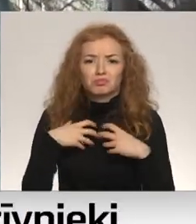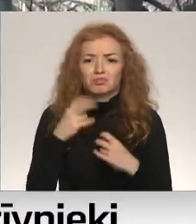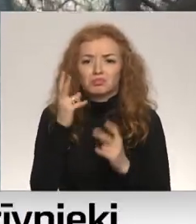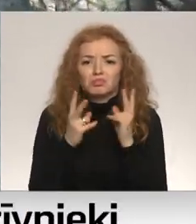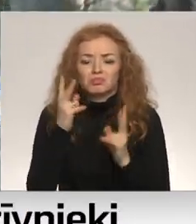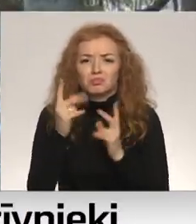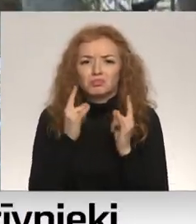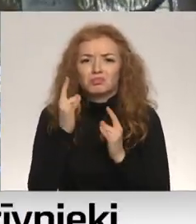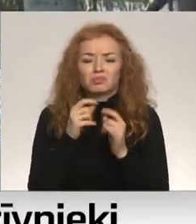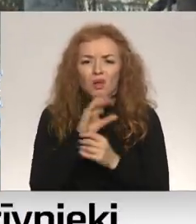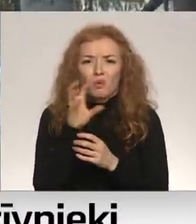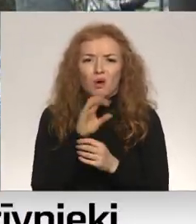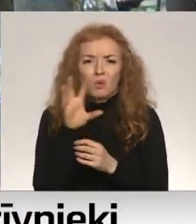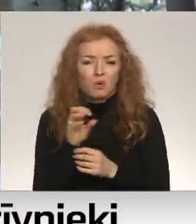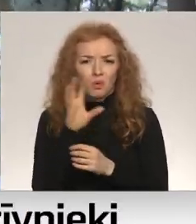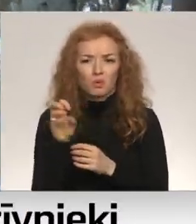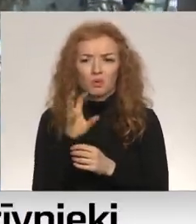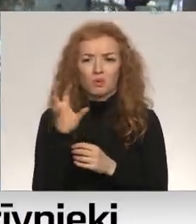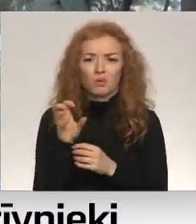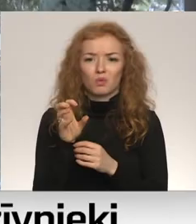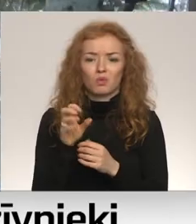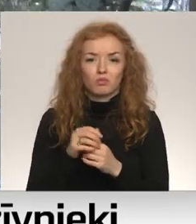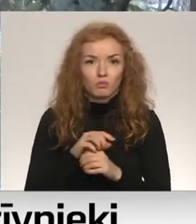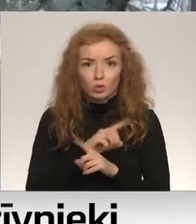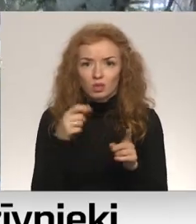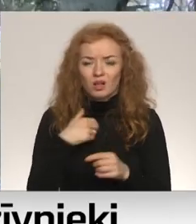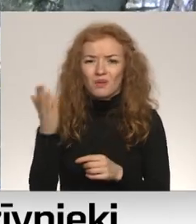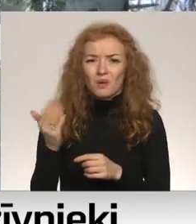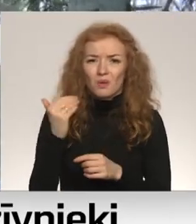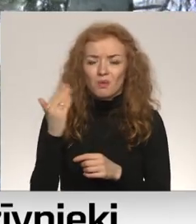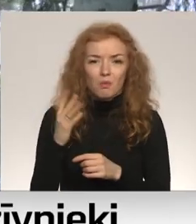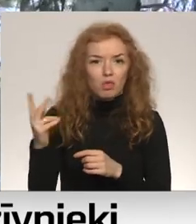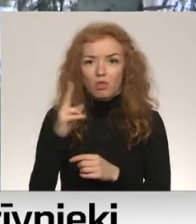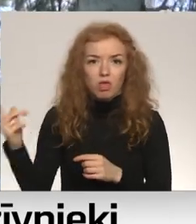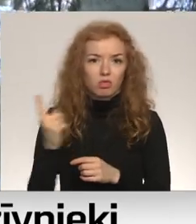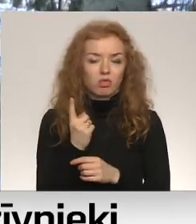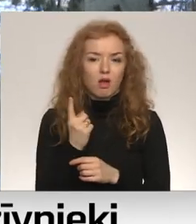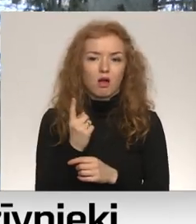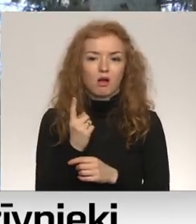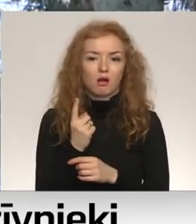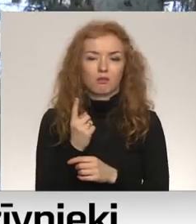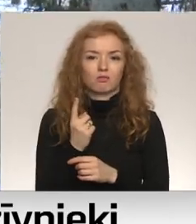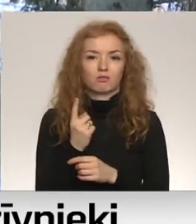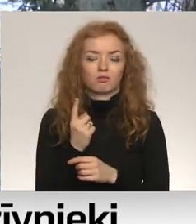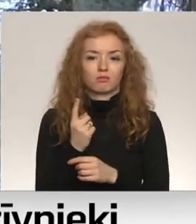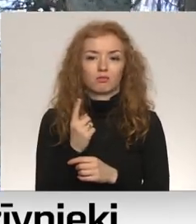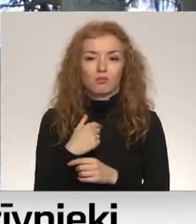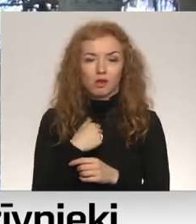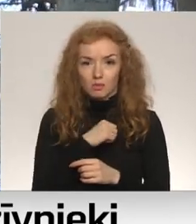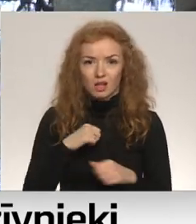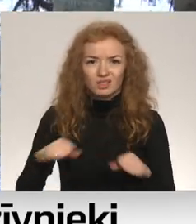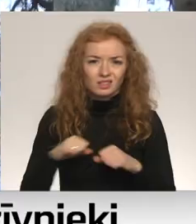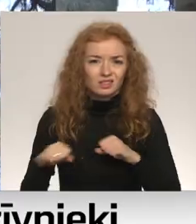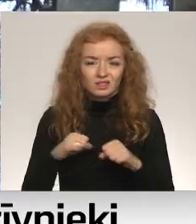Izmistīgi smilkst, kliedz, ja, tā kā sāku viņu saugt, bet viņa nenāk. Nu, pienāku